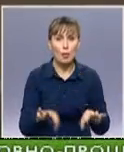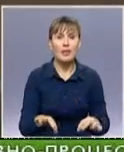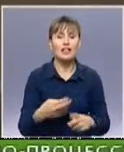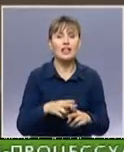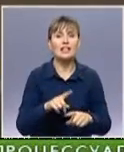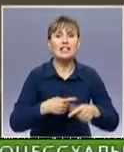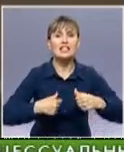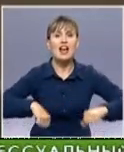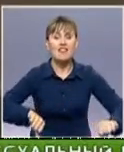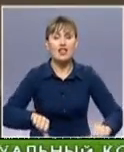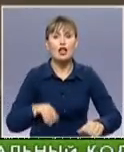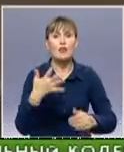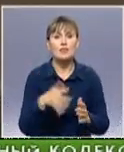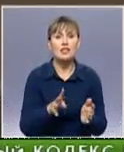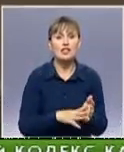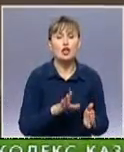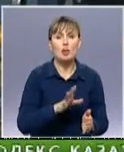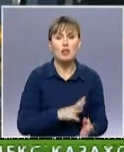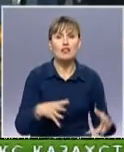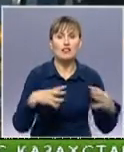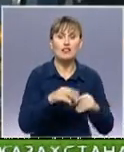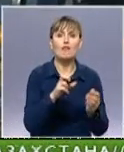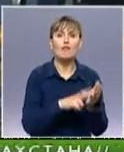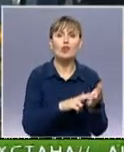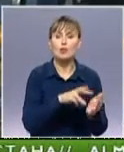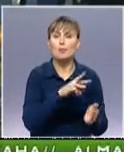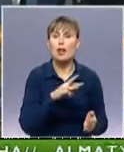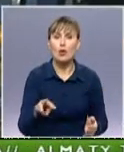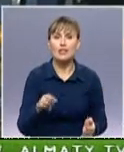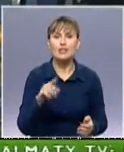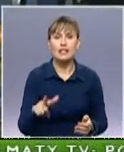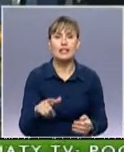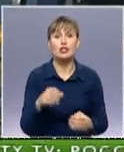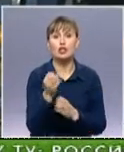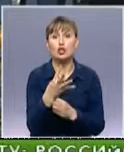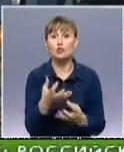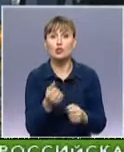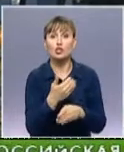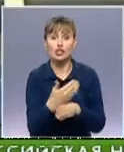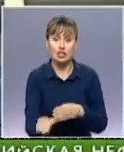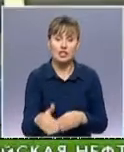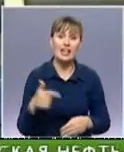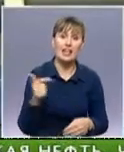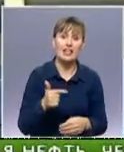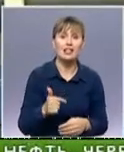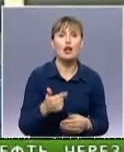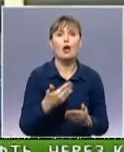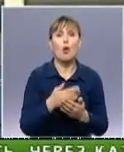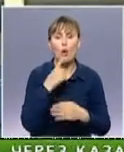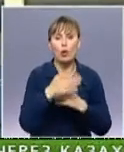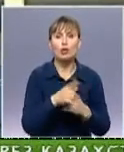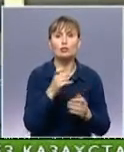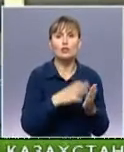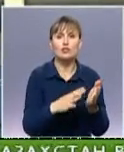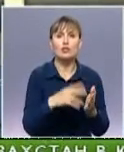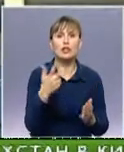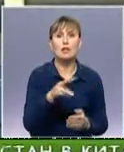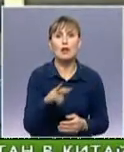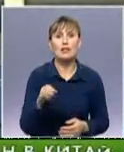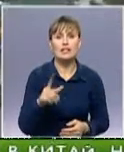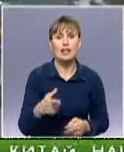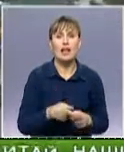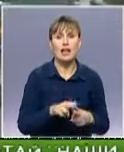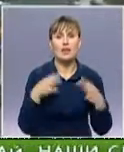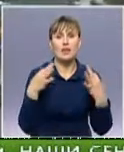совет. 59 из них были субсидированы на 8 миллионов тенге. 14 получили частичное гарантирование в размере 193 миллионов тенге.